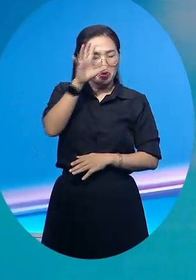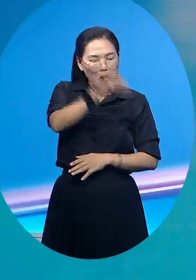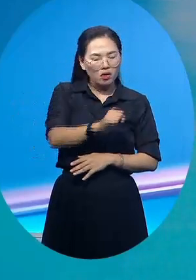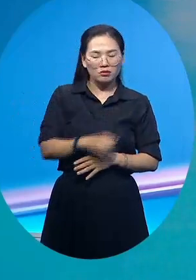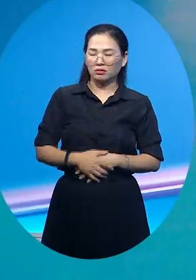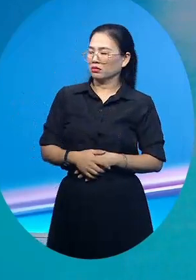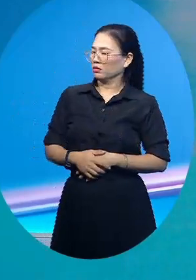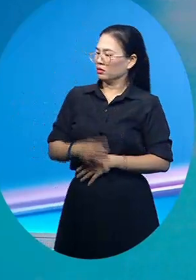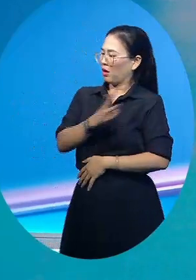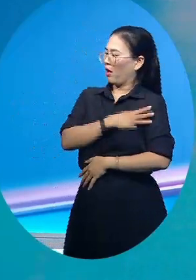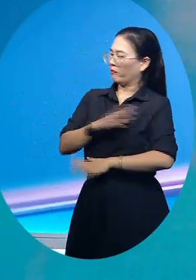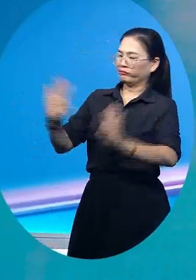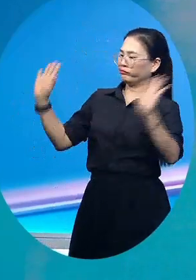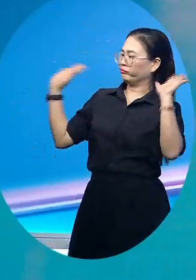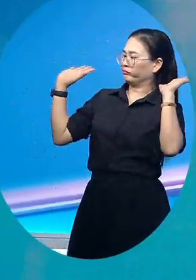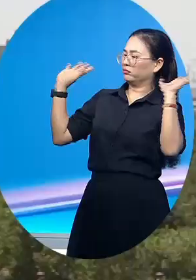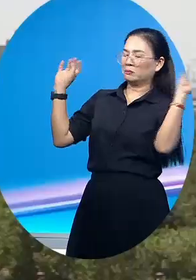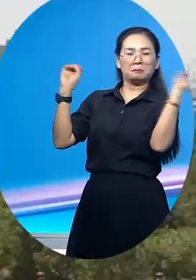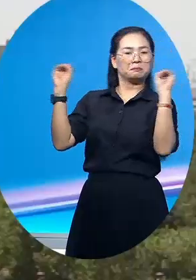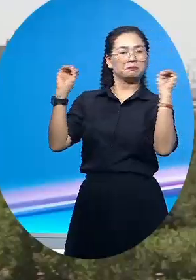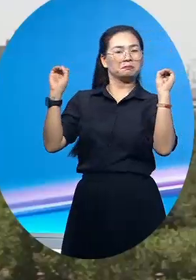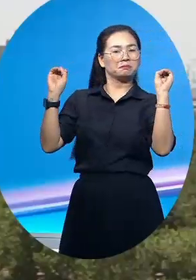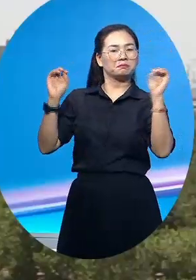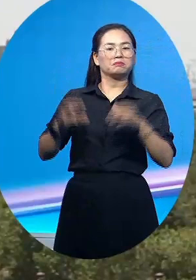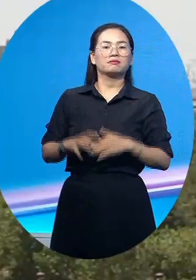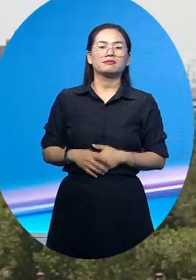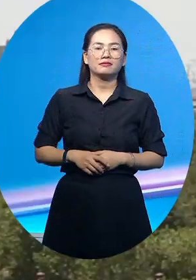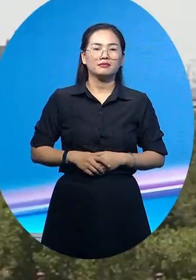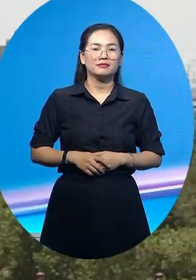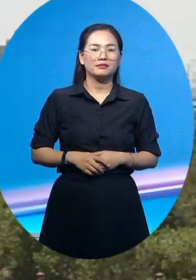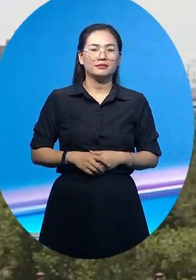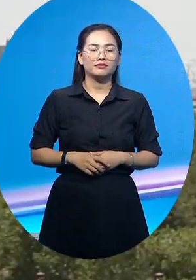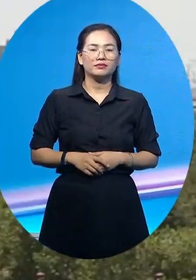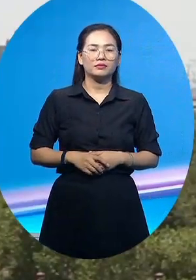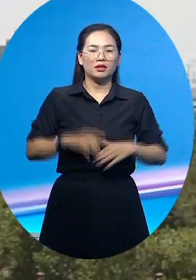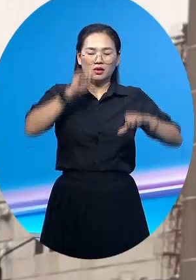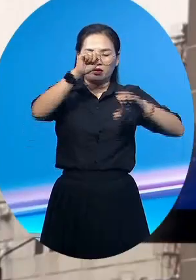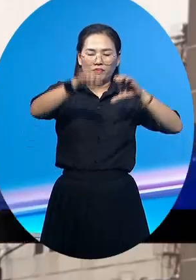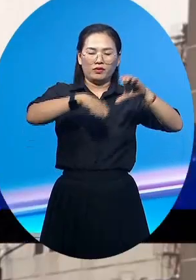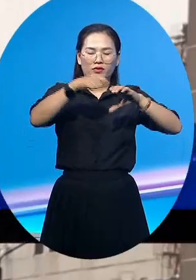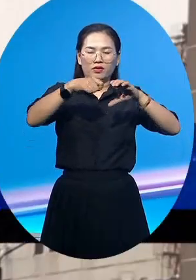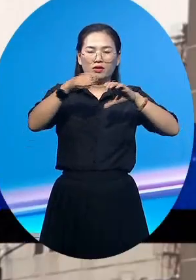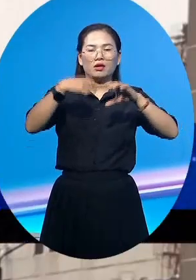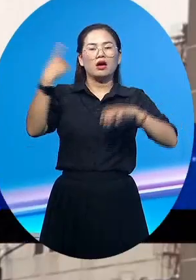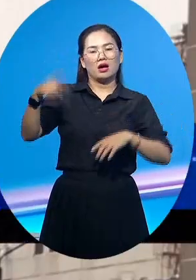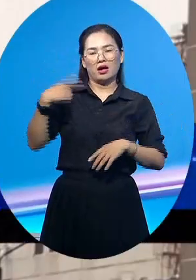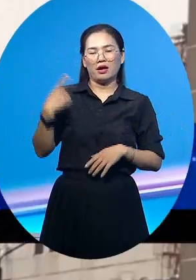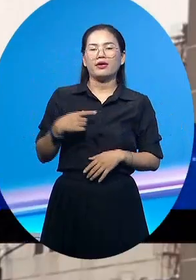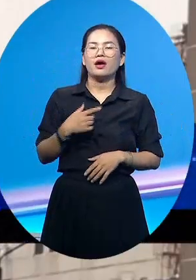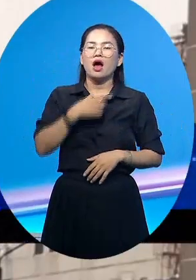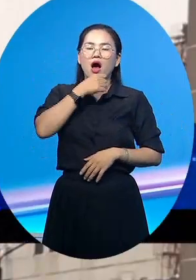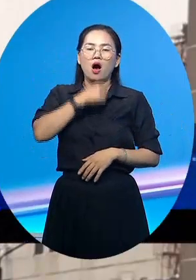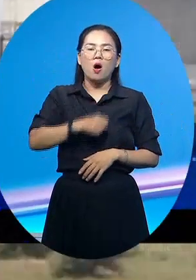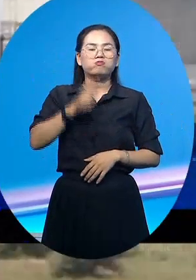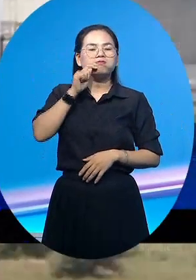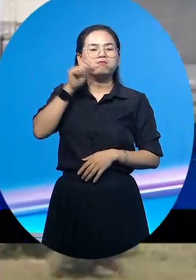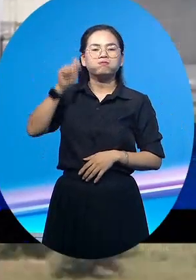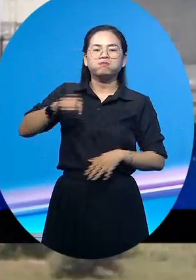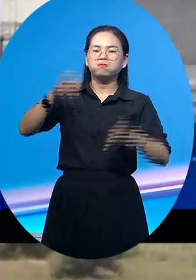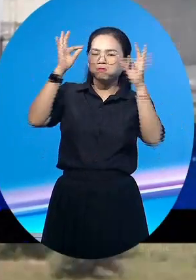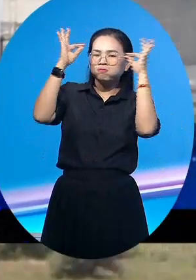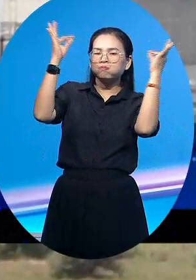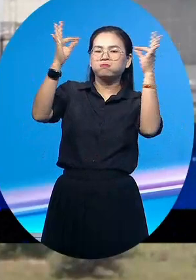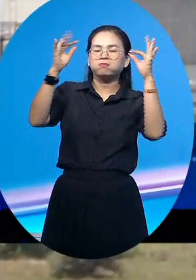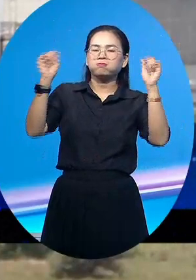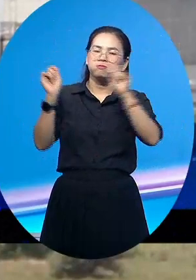Matxcơva đã bác bỏ tuyên bố này trong một video Hàng ngày ông relancy cho biết các cơ quan tình báo đã thu